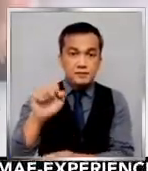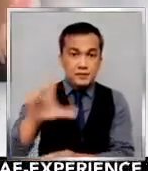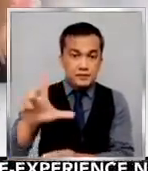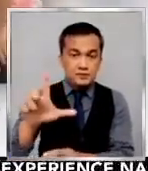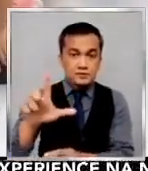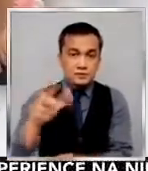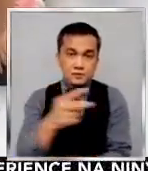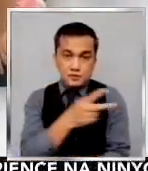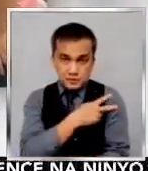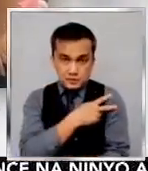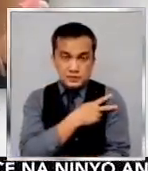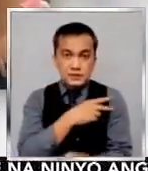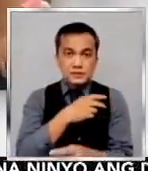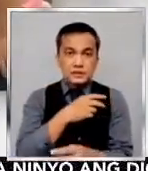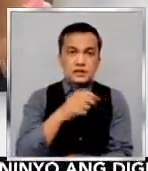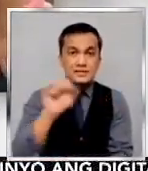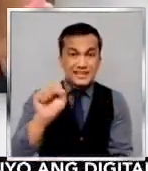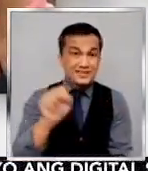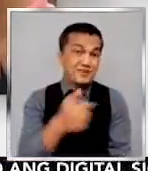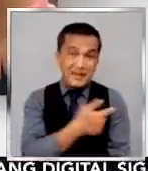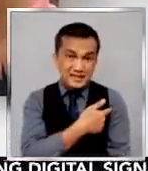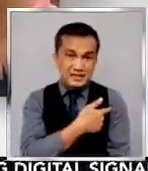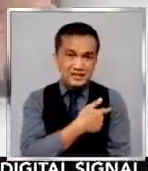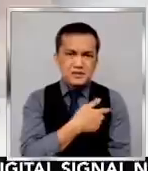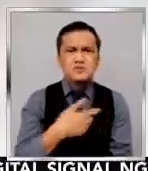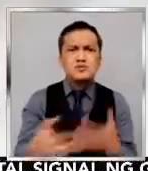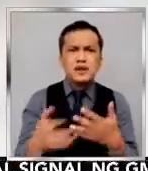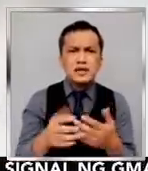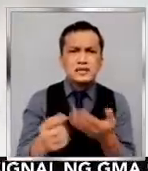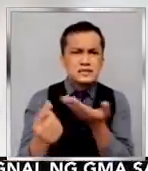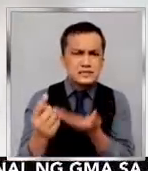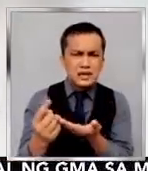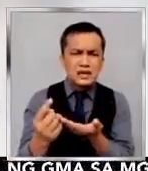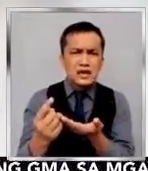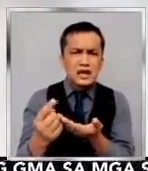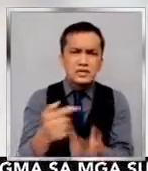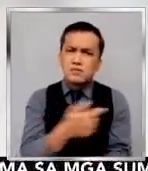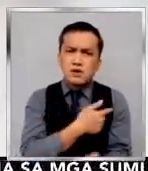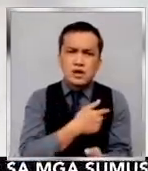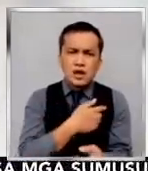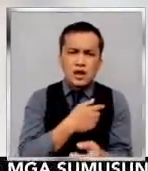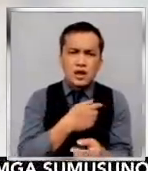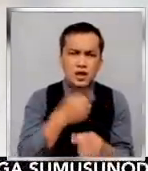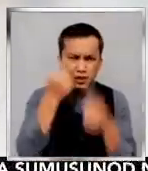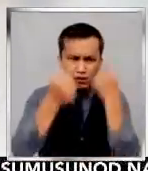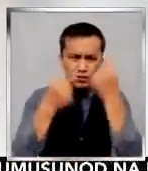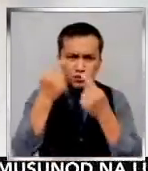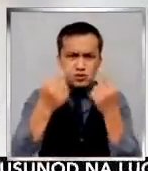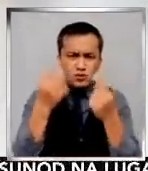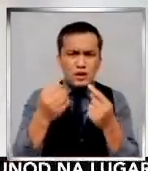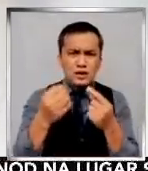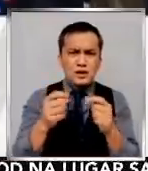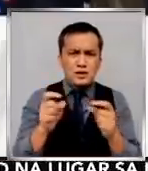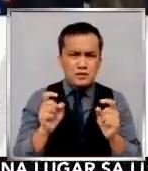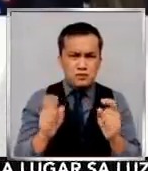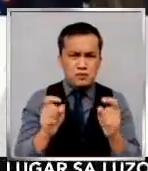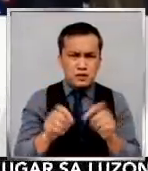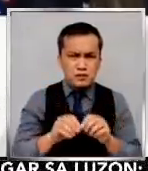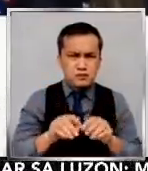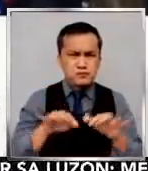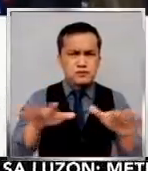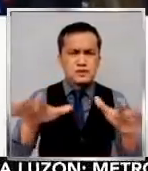Sinovac. Pero kahit bakunado, nababahala siya dahil sa patuloy na pagdami ng COVID-19 cases. Hindi